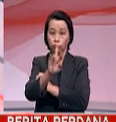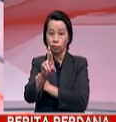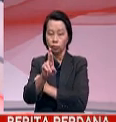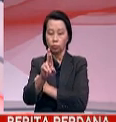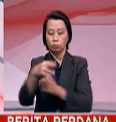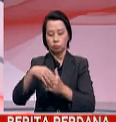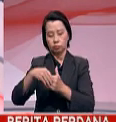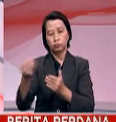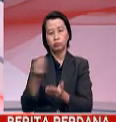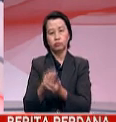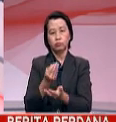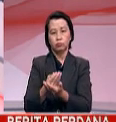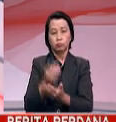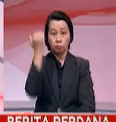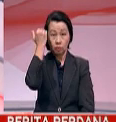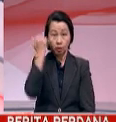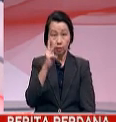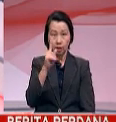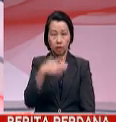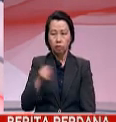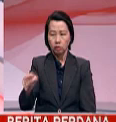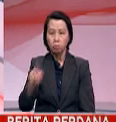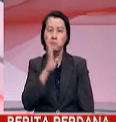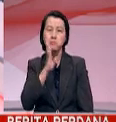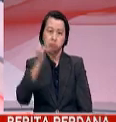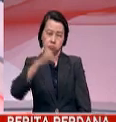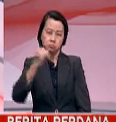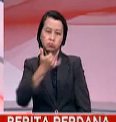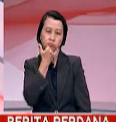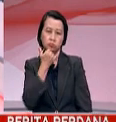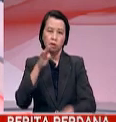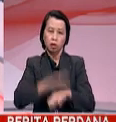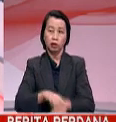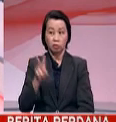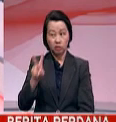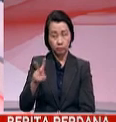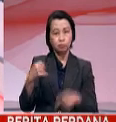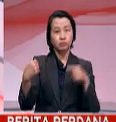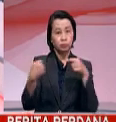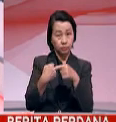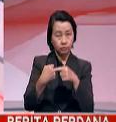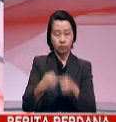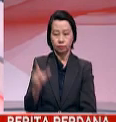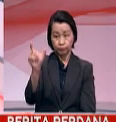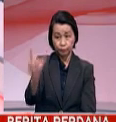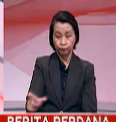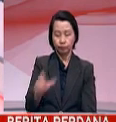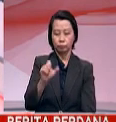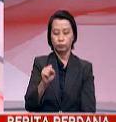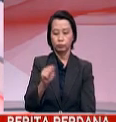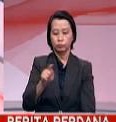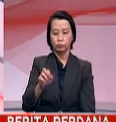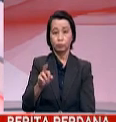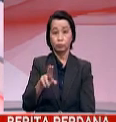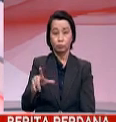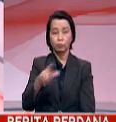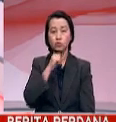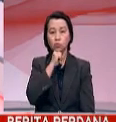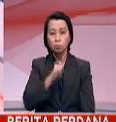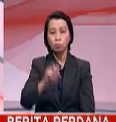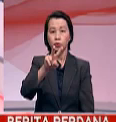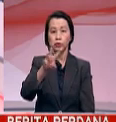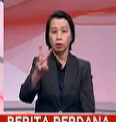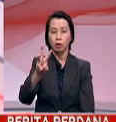oleh Mahkamah Session Kuala Lumpur selepas mengaku bersalah atas dua pertuduhan. Tertuduh Sahril Zainuddin, 26